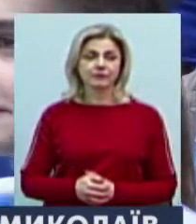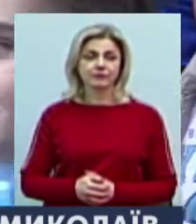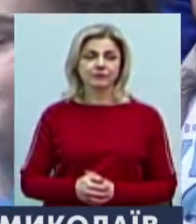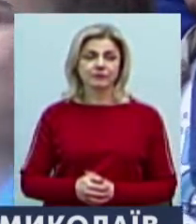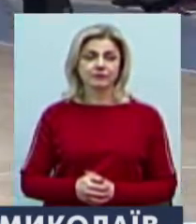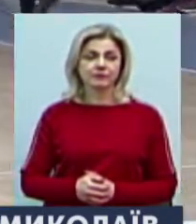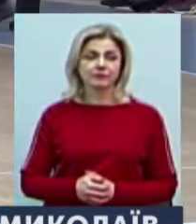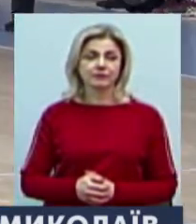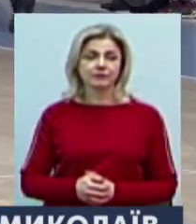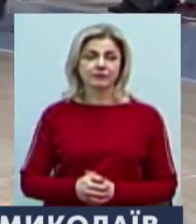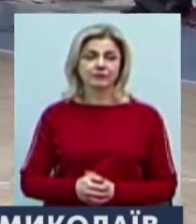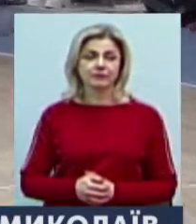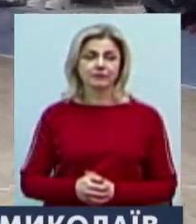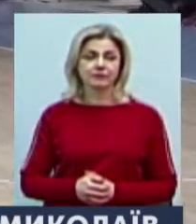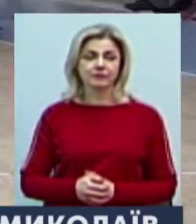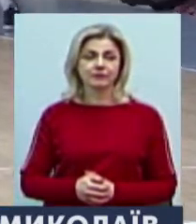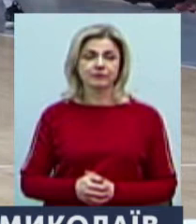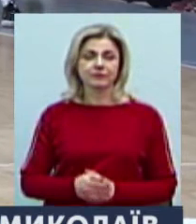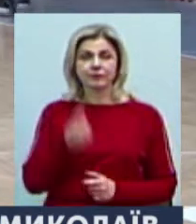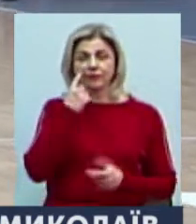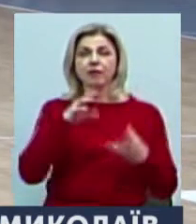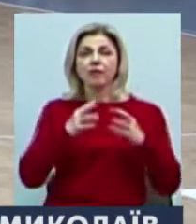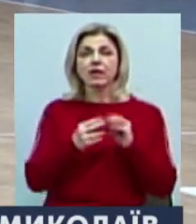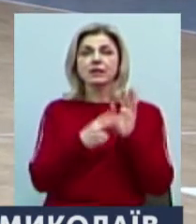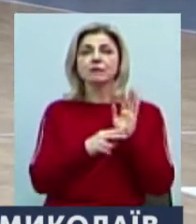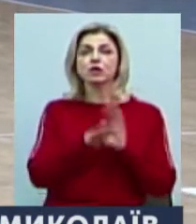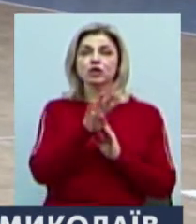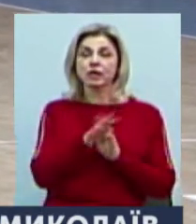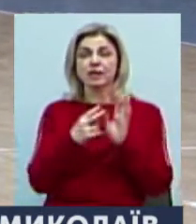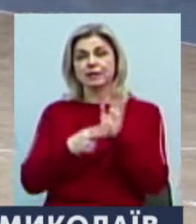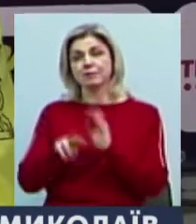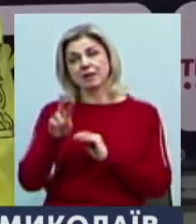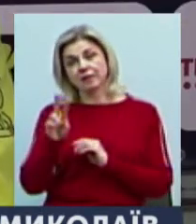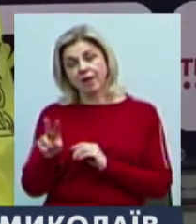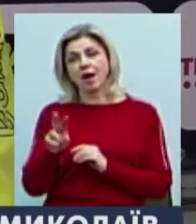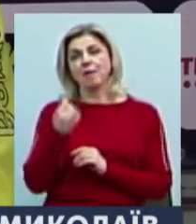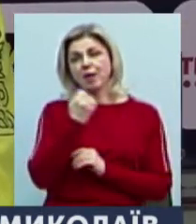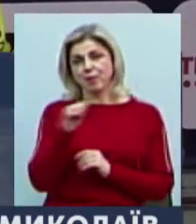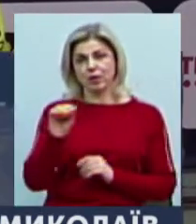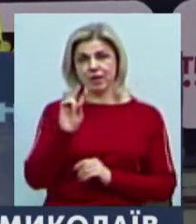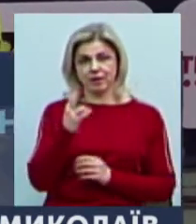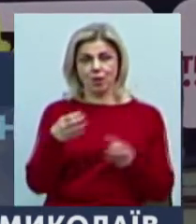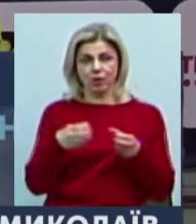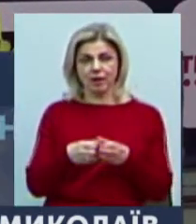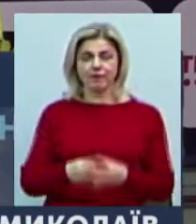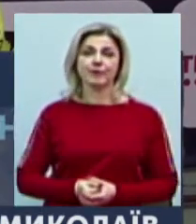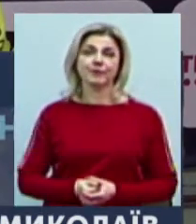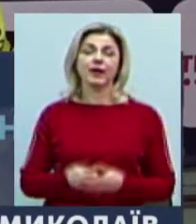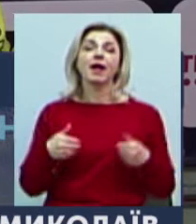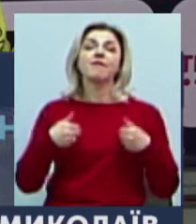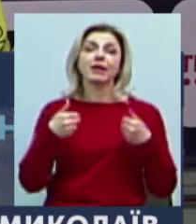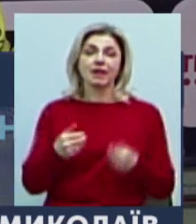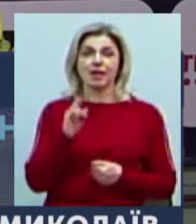атаку, але успіху не досягли. Підсумковий рахунок – 74-72, перемога Миколаєва. Поздравляю, Ніколай, з победою. Вітаю